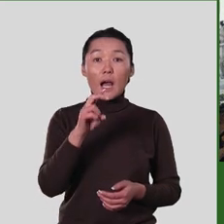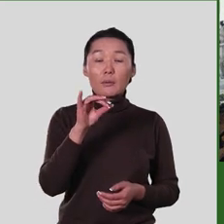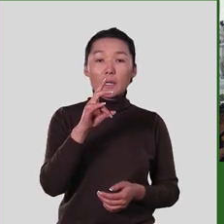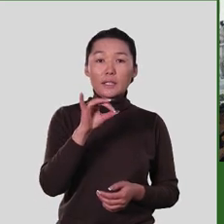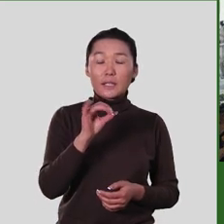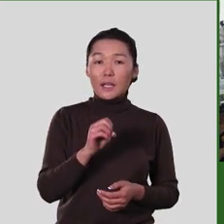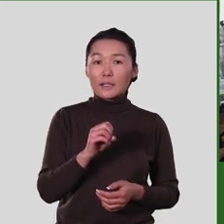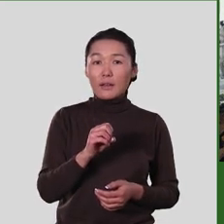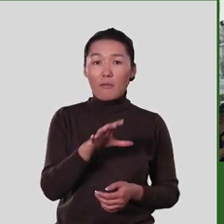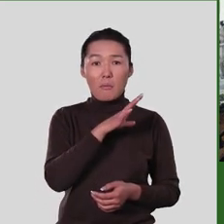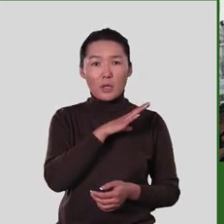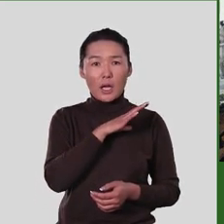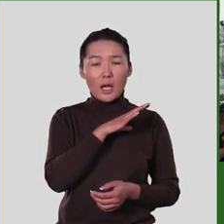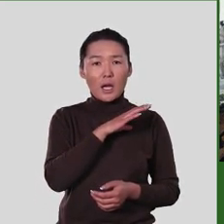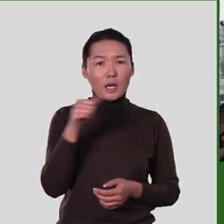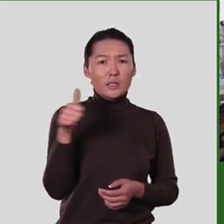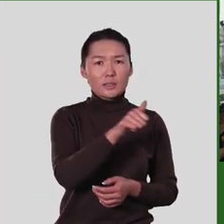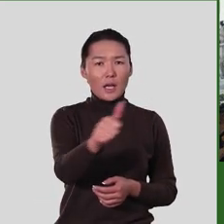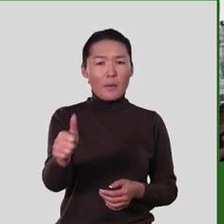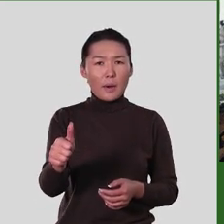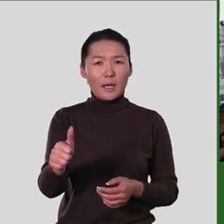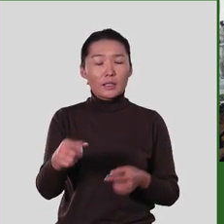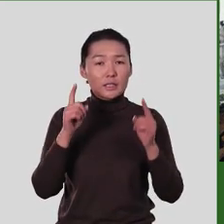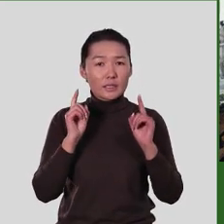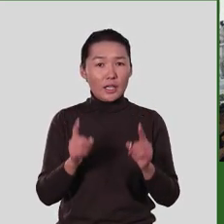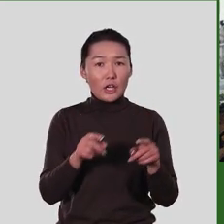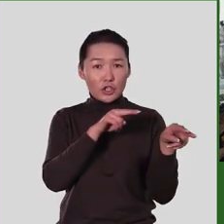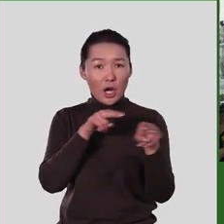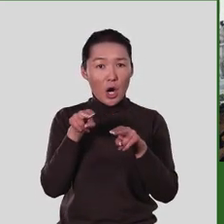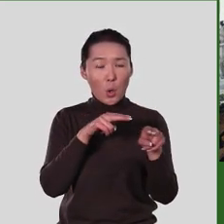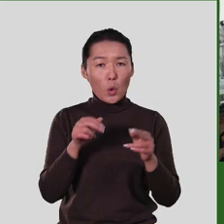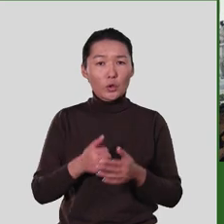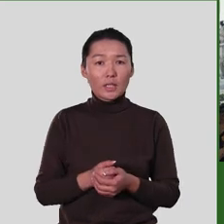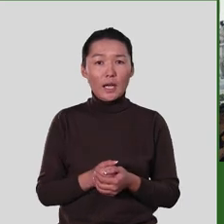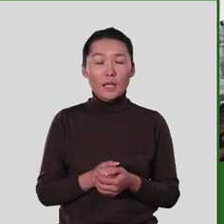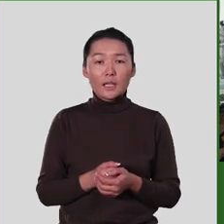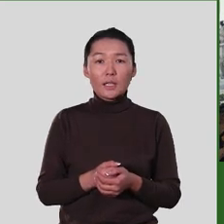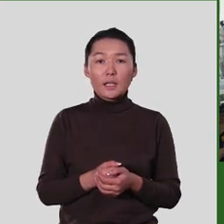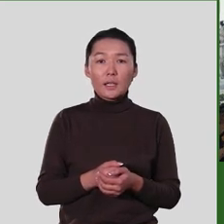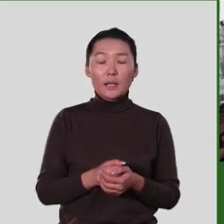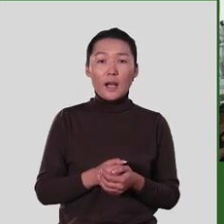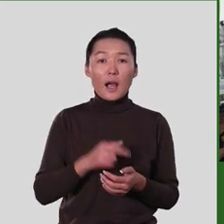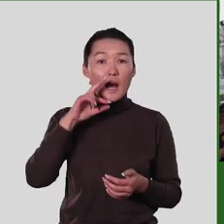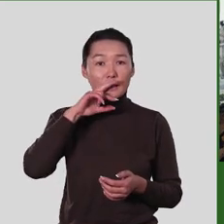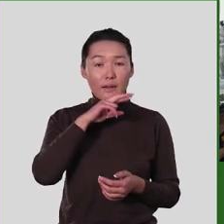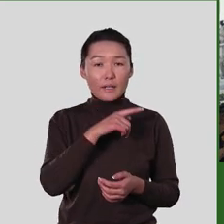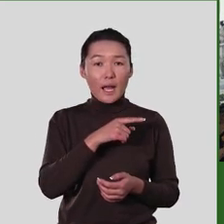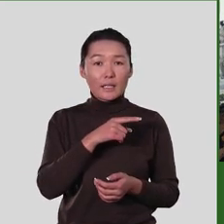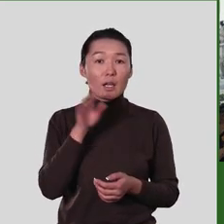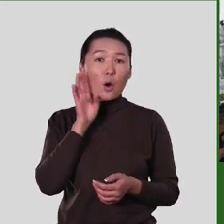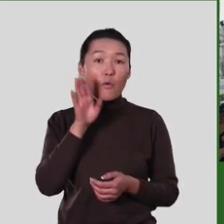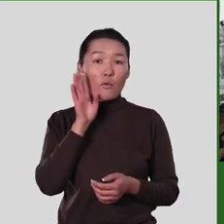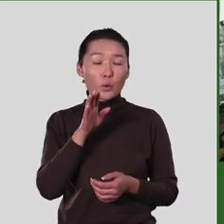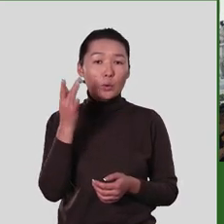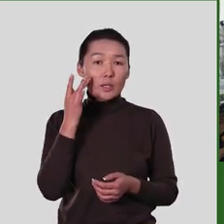самая настоящая охота. В ход пошло даже отравление редких источников воды, которыми пользовались